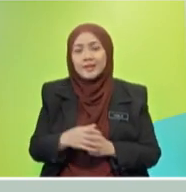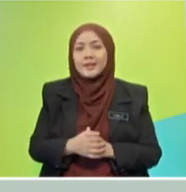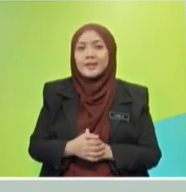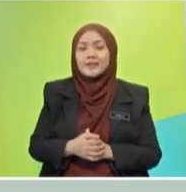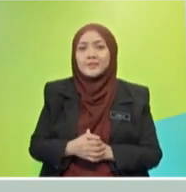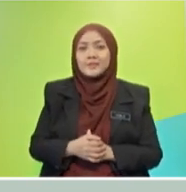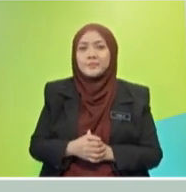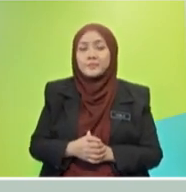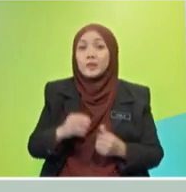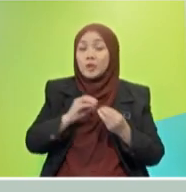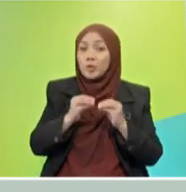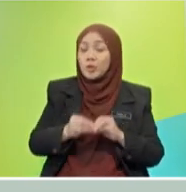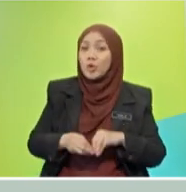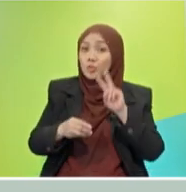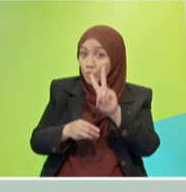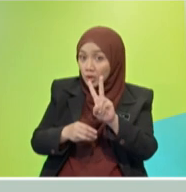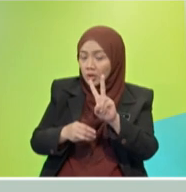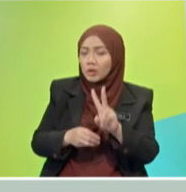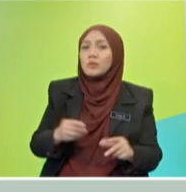kematangan kedua